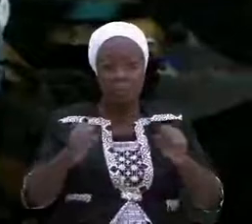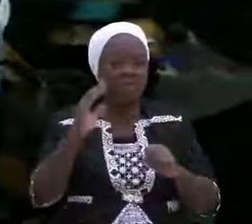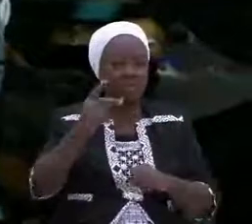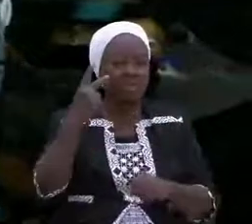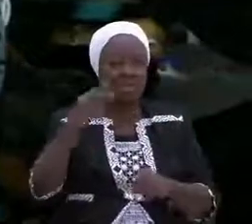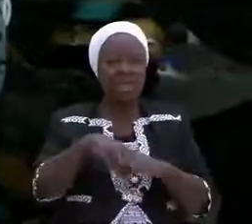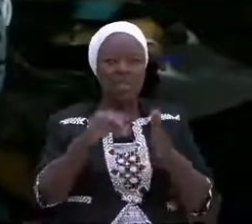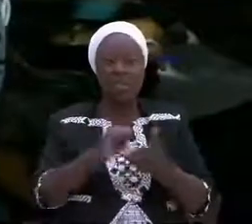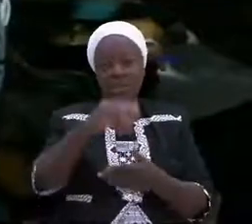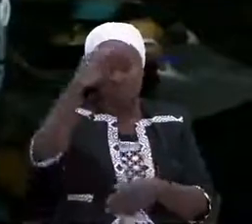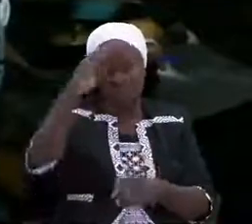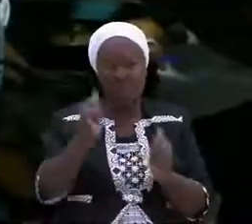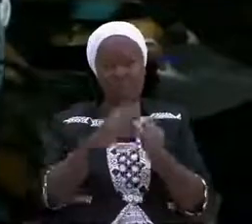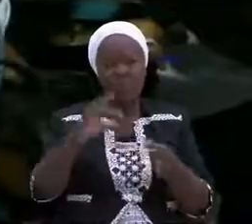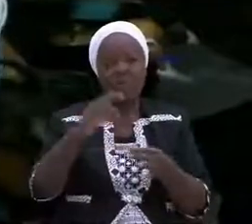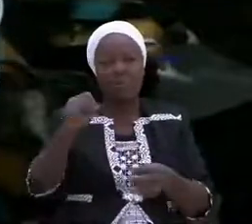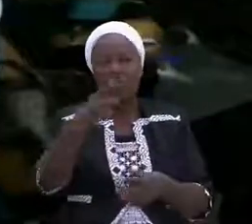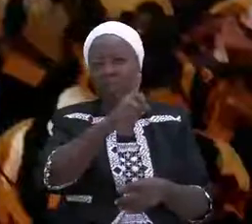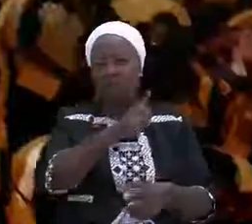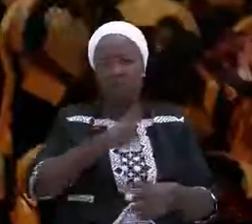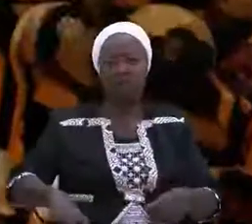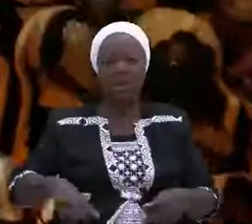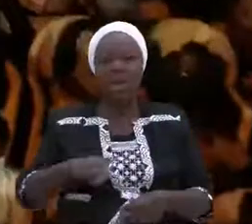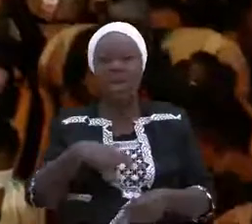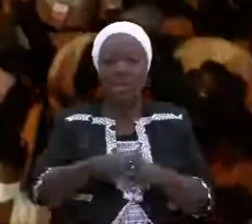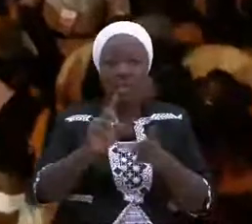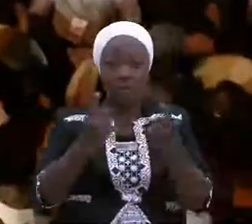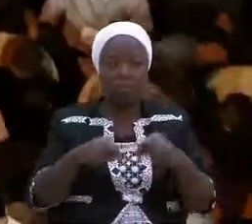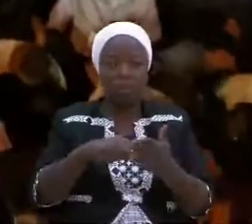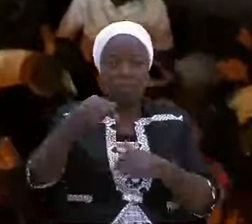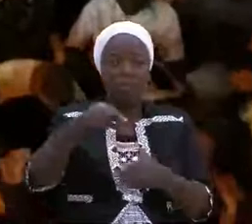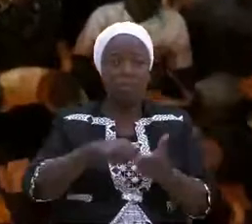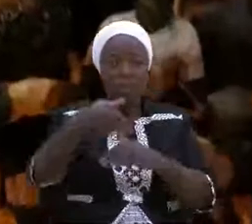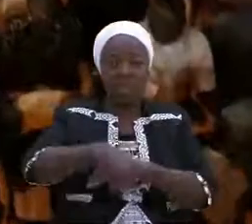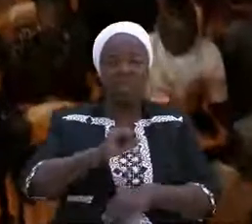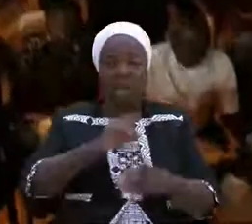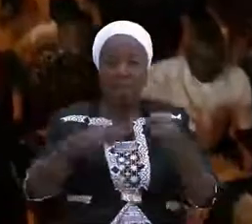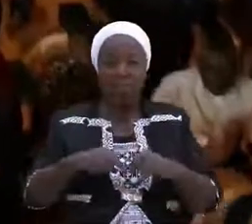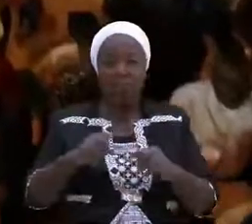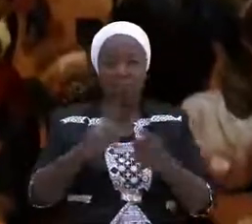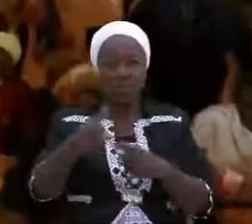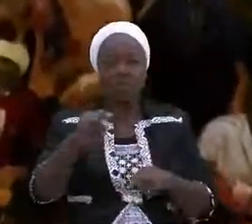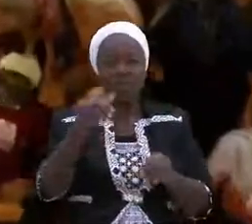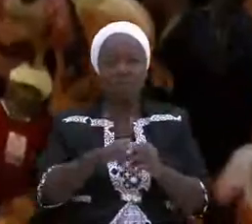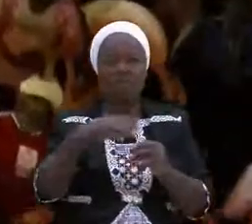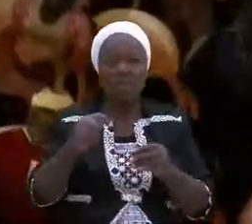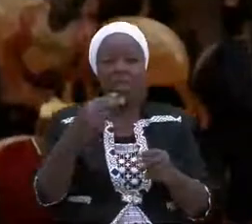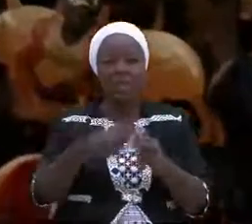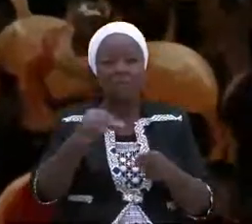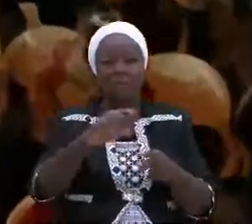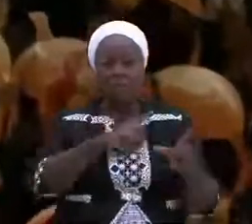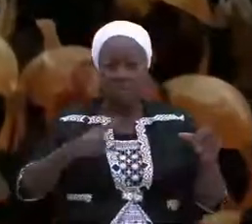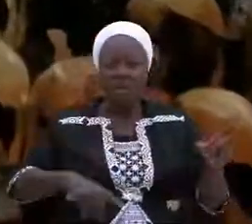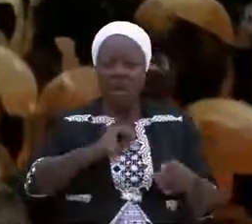Ainsi, comme je suis venu à vous ce soir, je viens à vous au nom du Seigneur. Je viens à